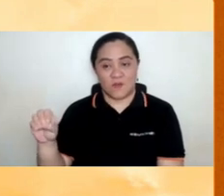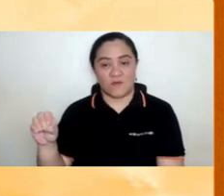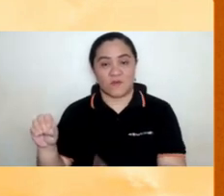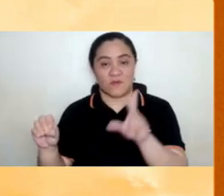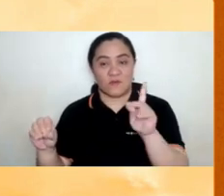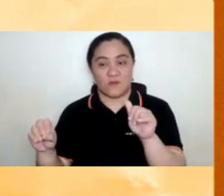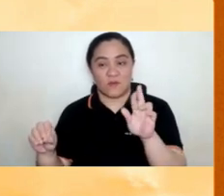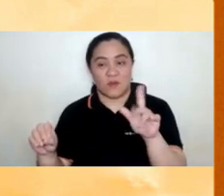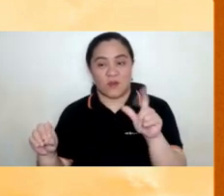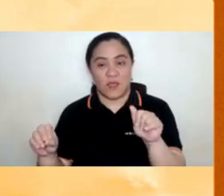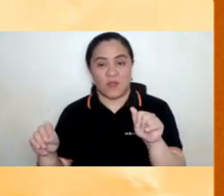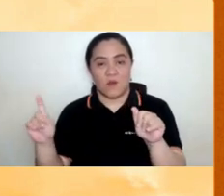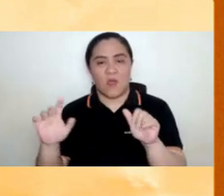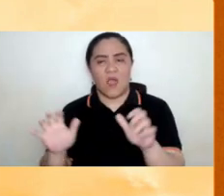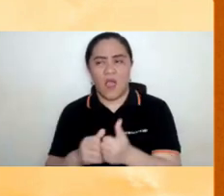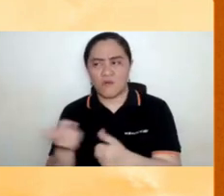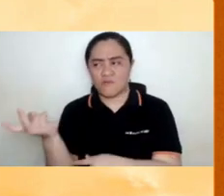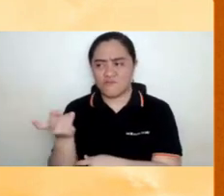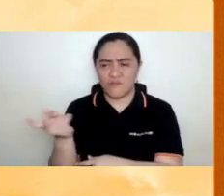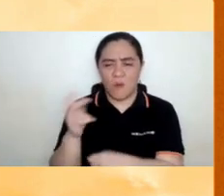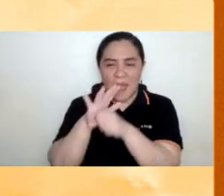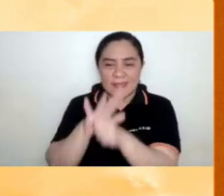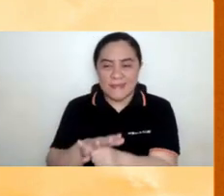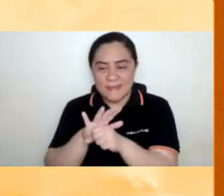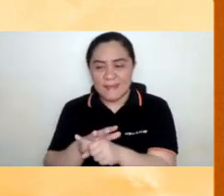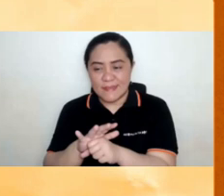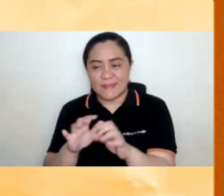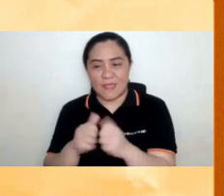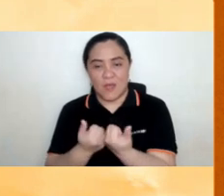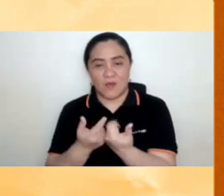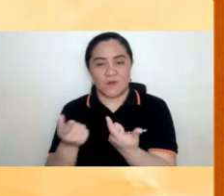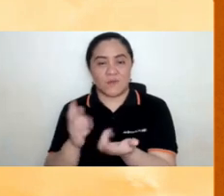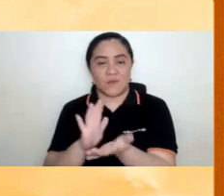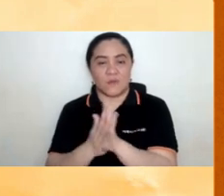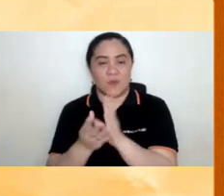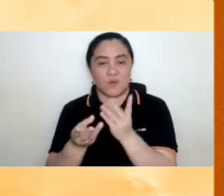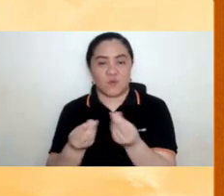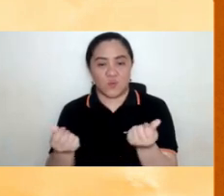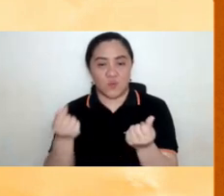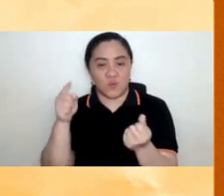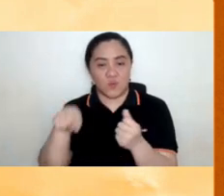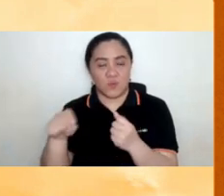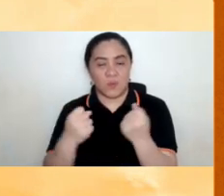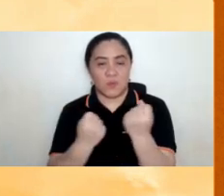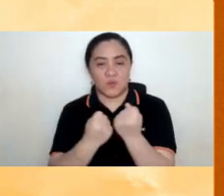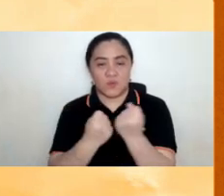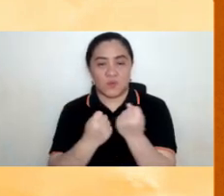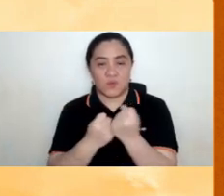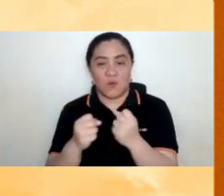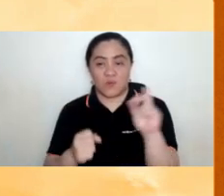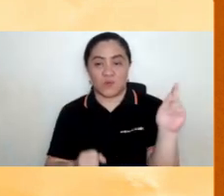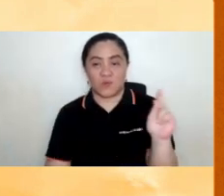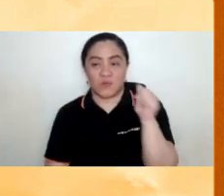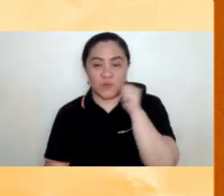pwedeng harapin ni Carlo ang nararanasan niyang stress at kung papaano maaari siyang tulungan at suportahan ni Carla sa